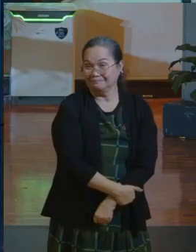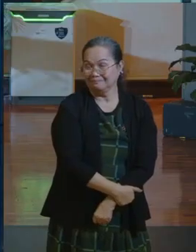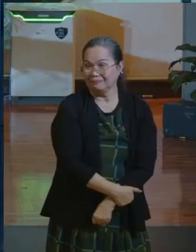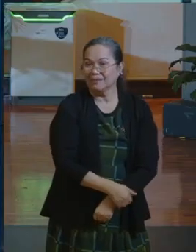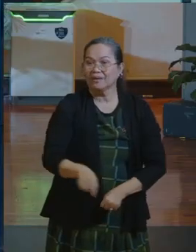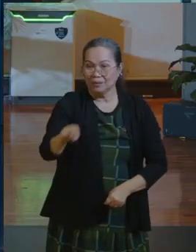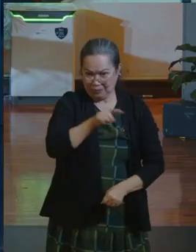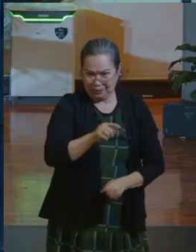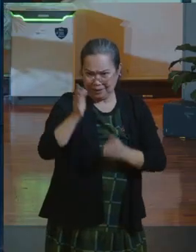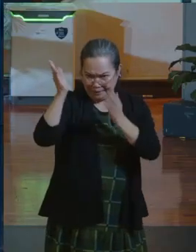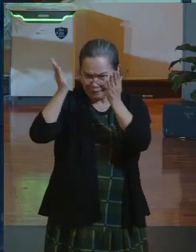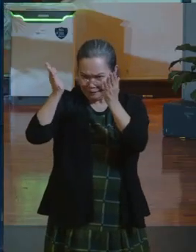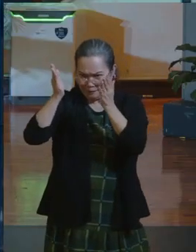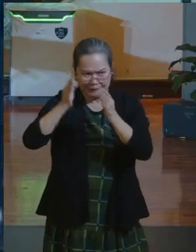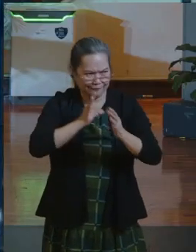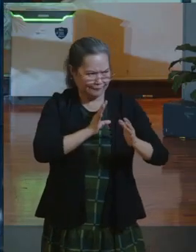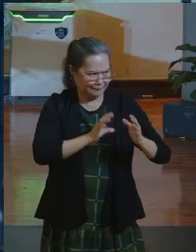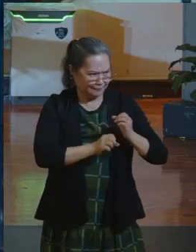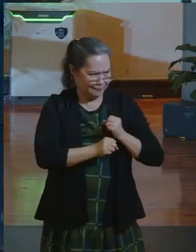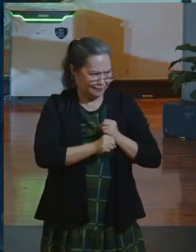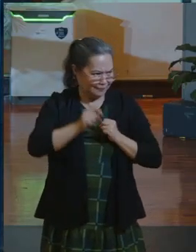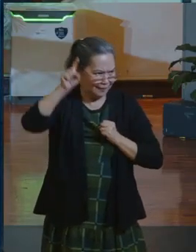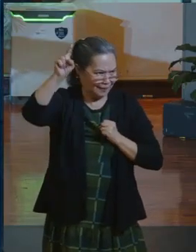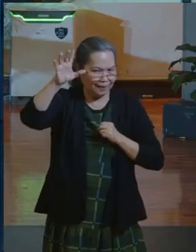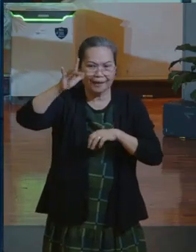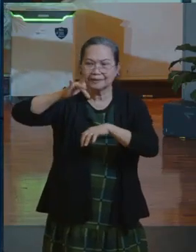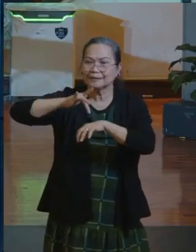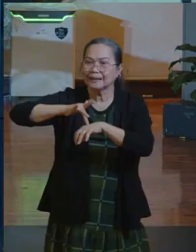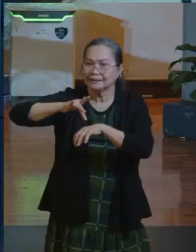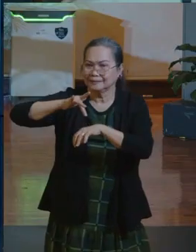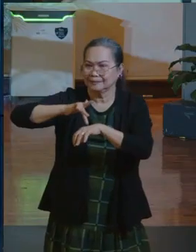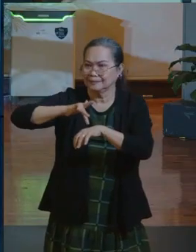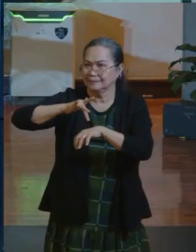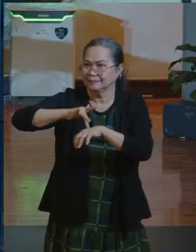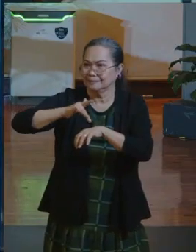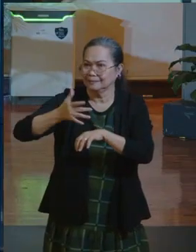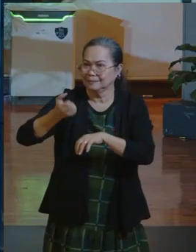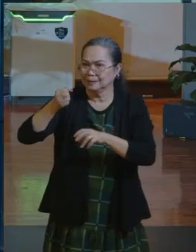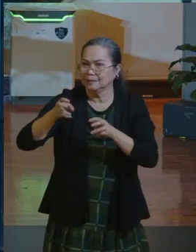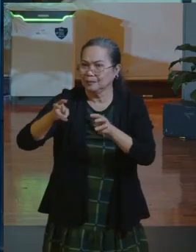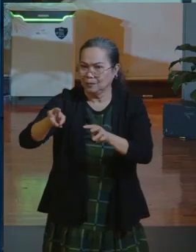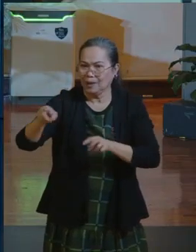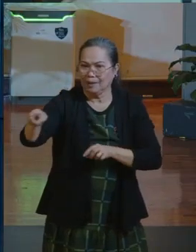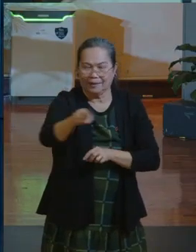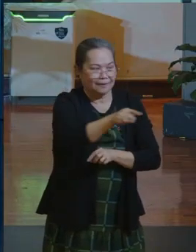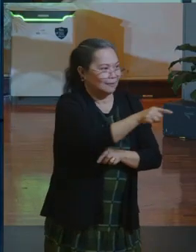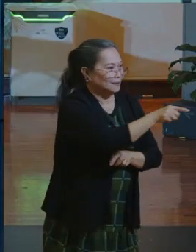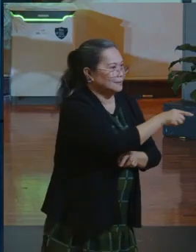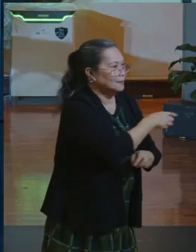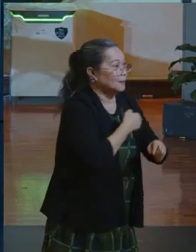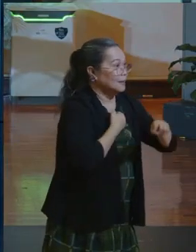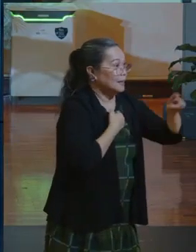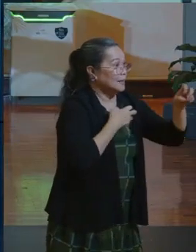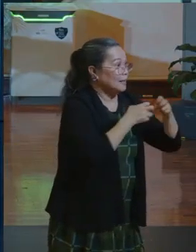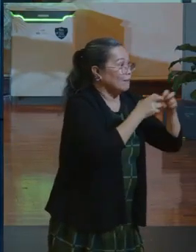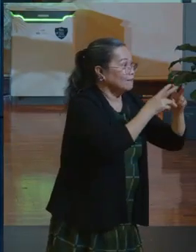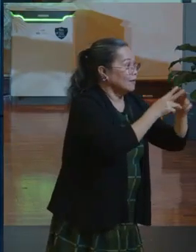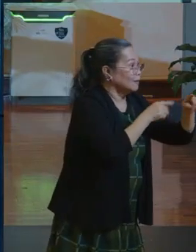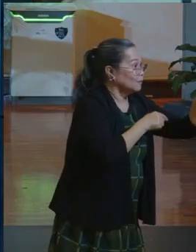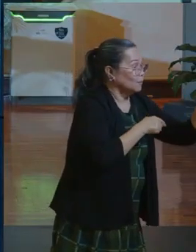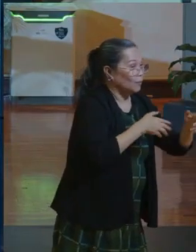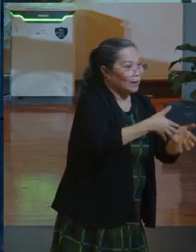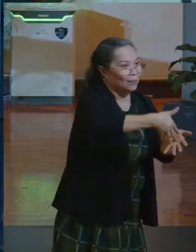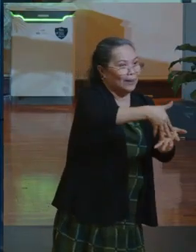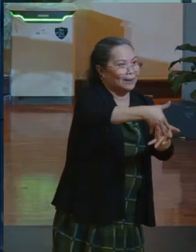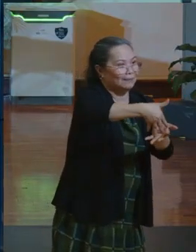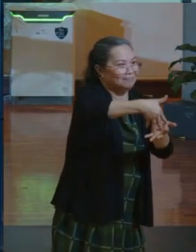po tayo na may kumpiyansa sa gagawin ng Diyos sa pamamagitan natin. Kahit na tayo ay marupok na